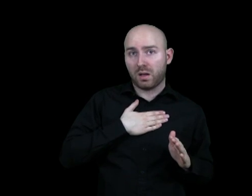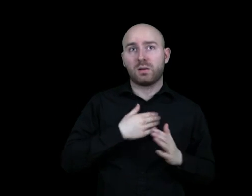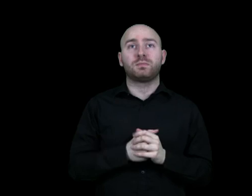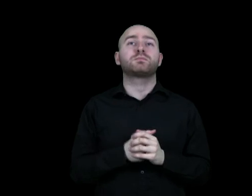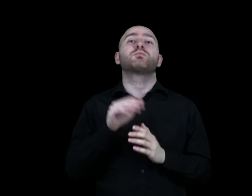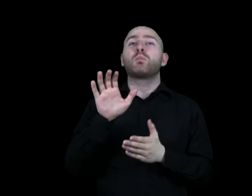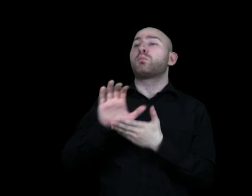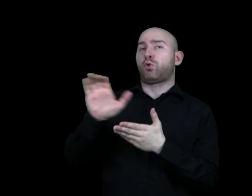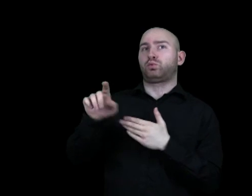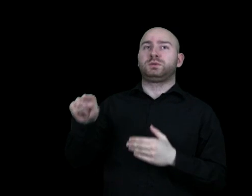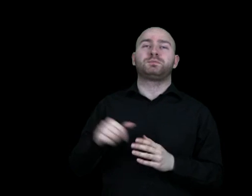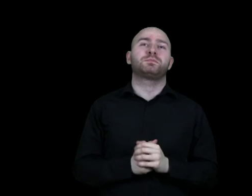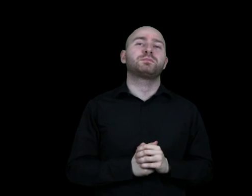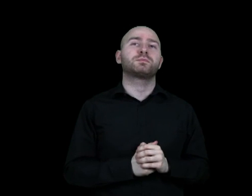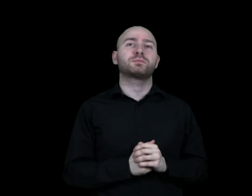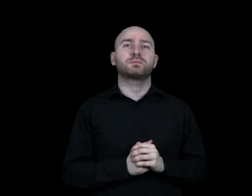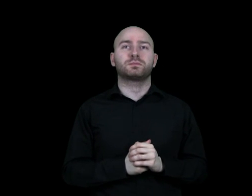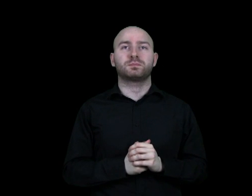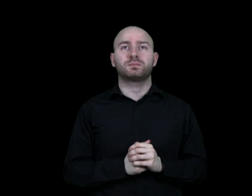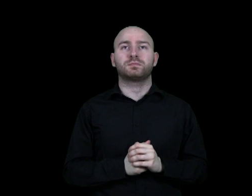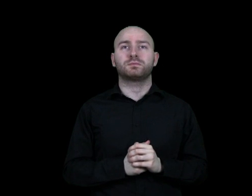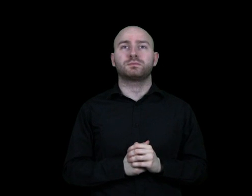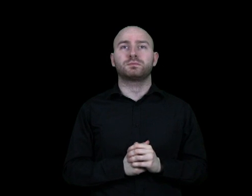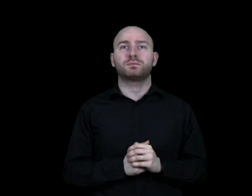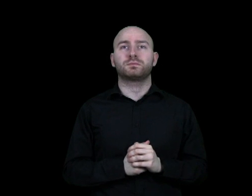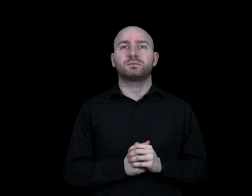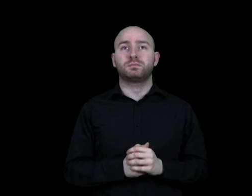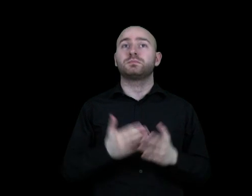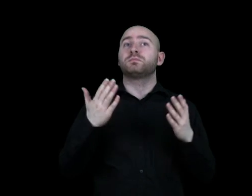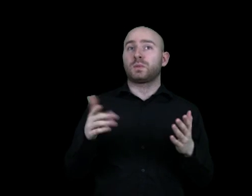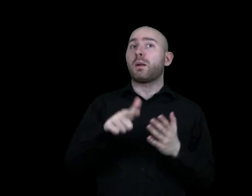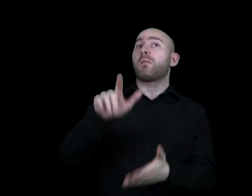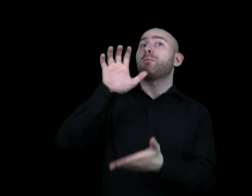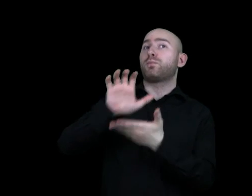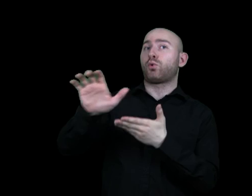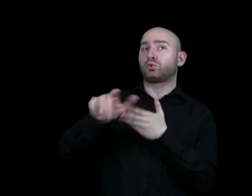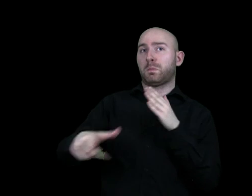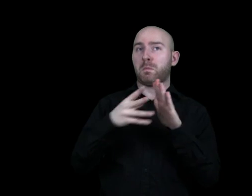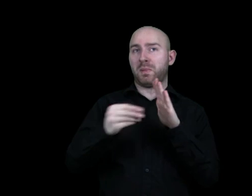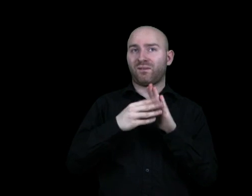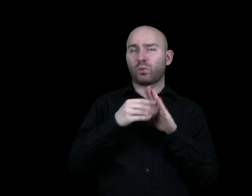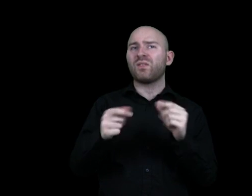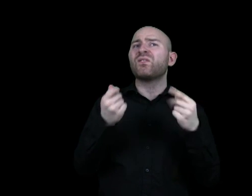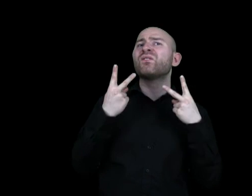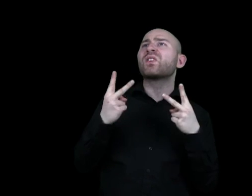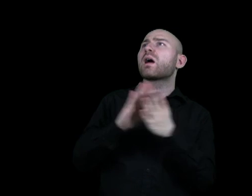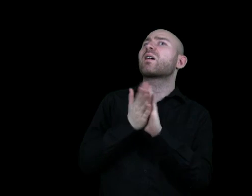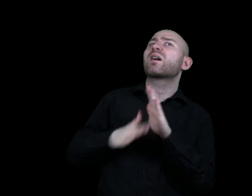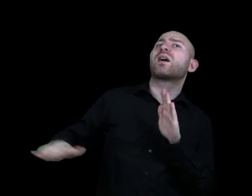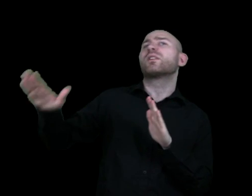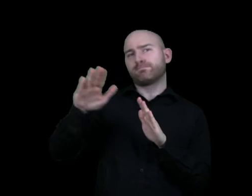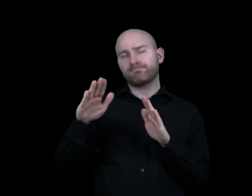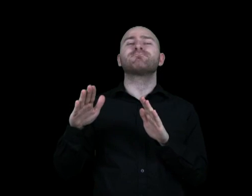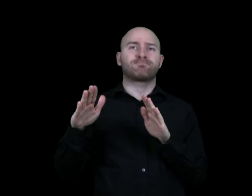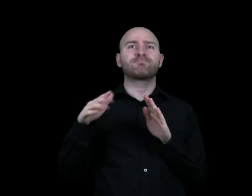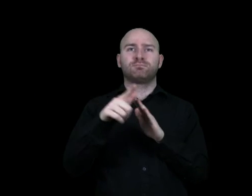roślinę. Produkujemy trochę bawełny nieprzetworzonej. Ta bawełna ma wartość rynkową powiedzmy 10